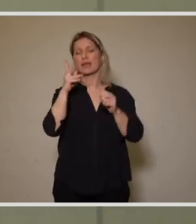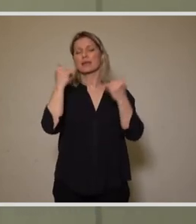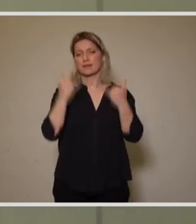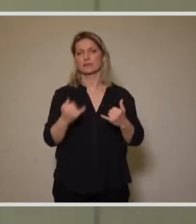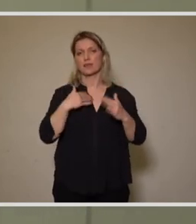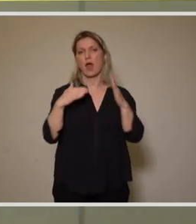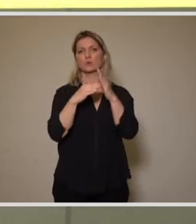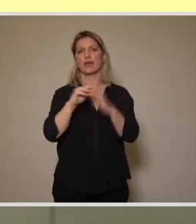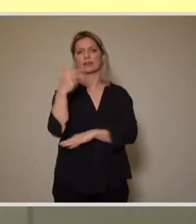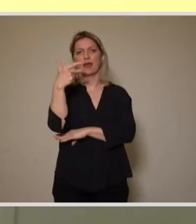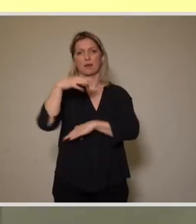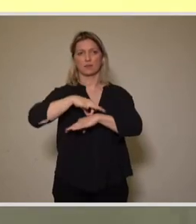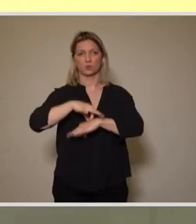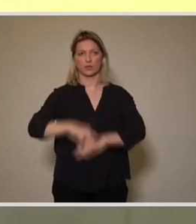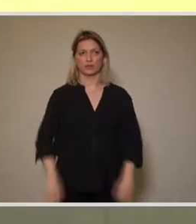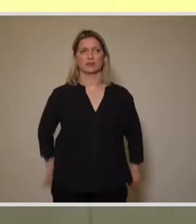Dankeschön.